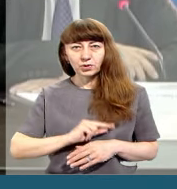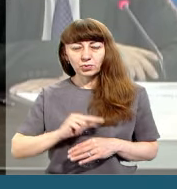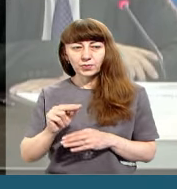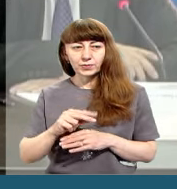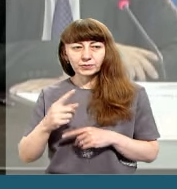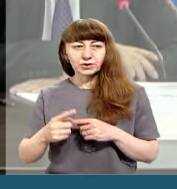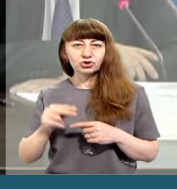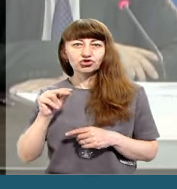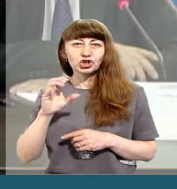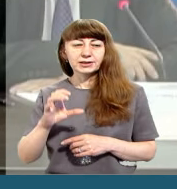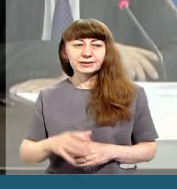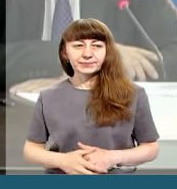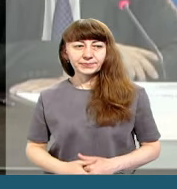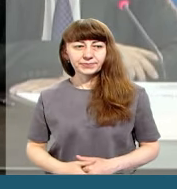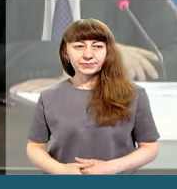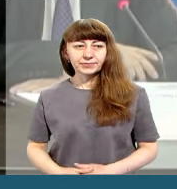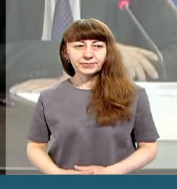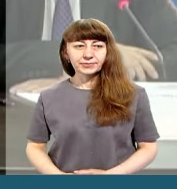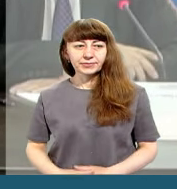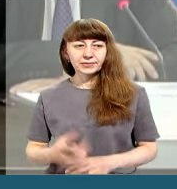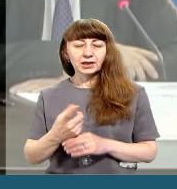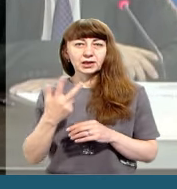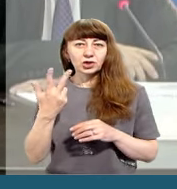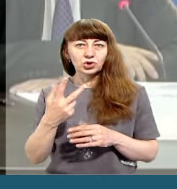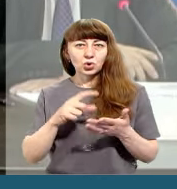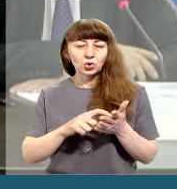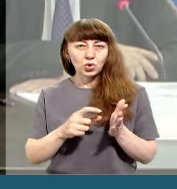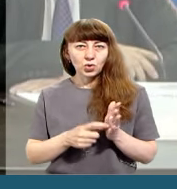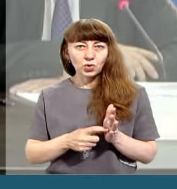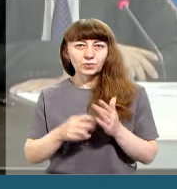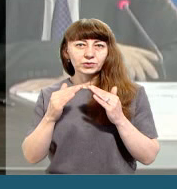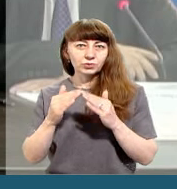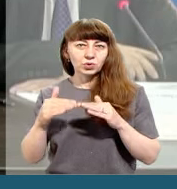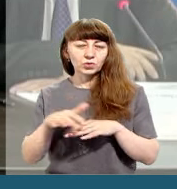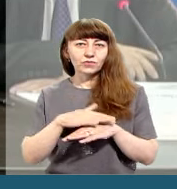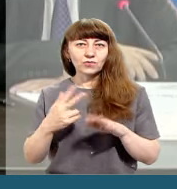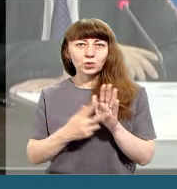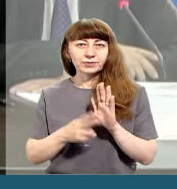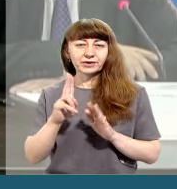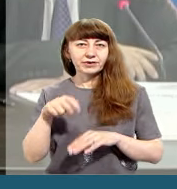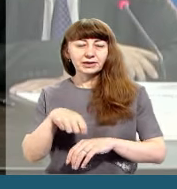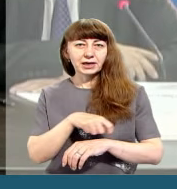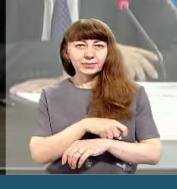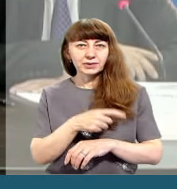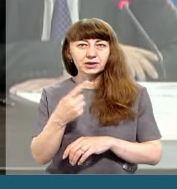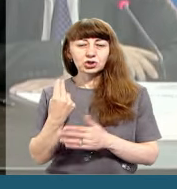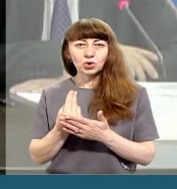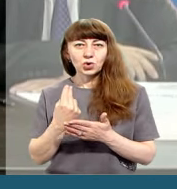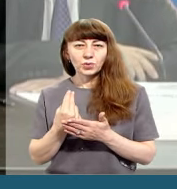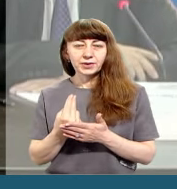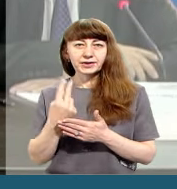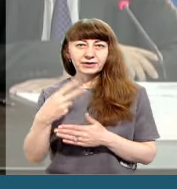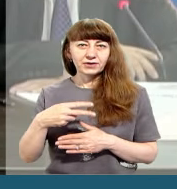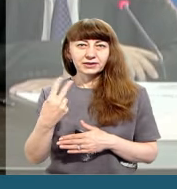ликвидации последствий чрезвычайной ситуации. Это трехкомнатный индивидуальный жилой дом площадью 80 квадратных метров со стоимостью